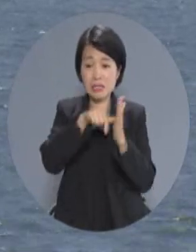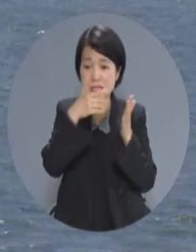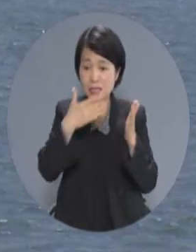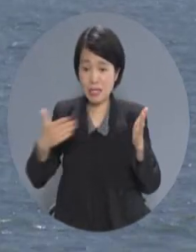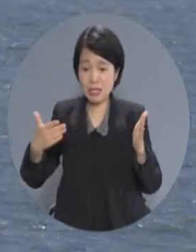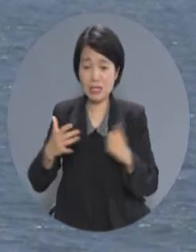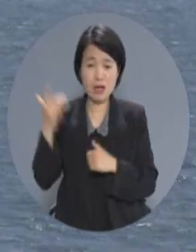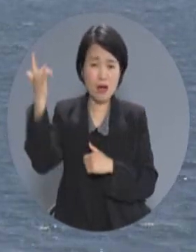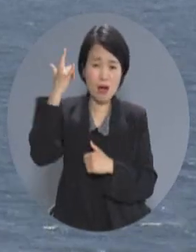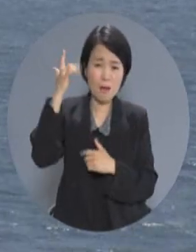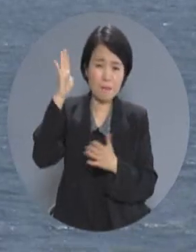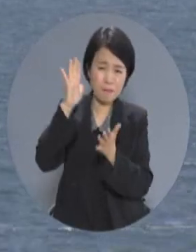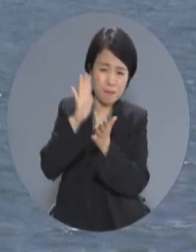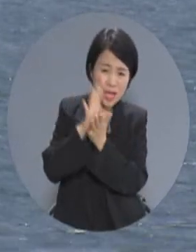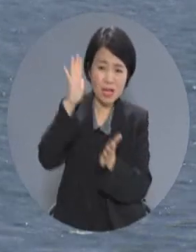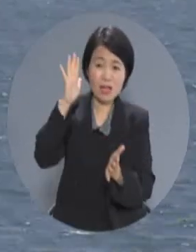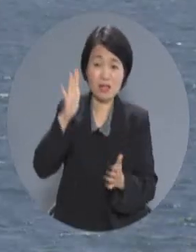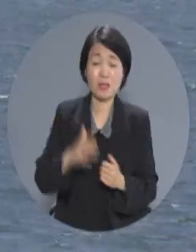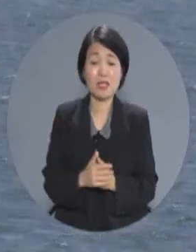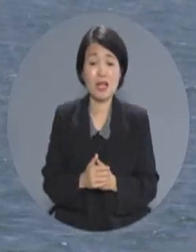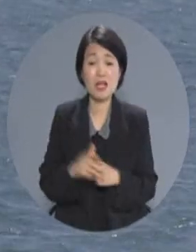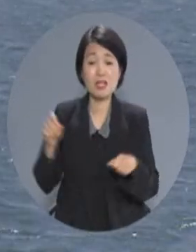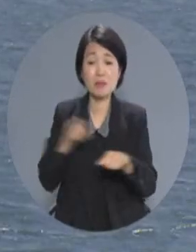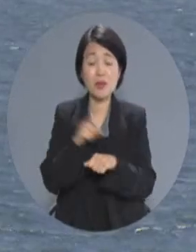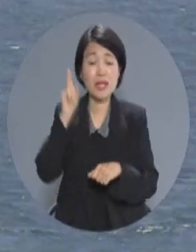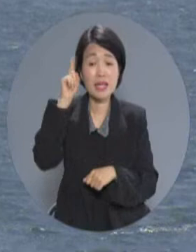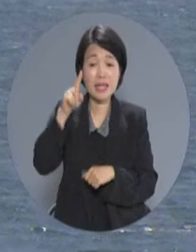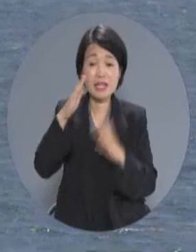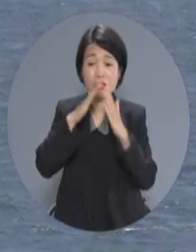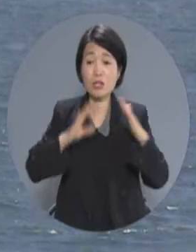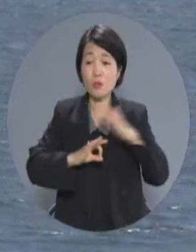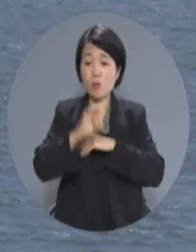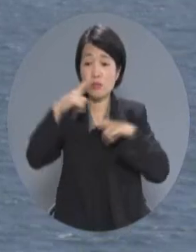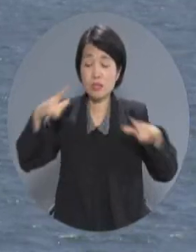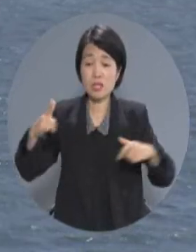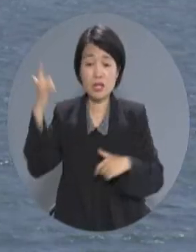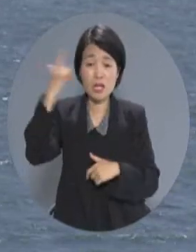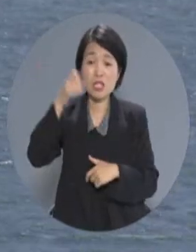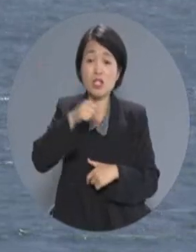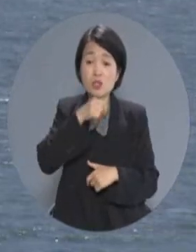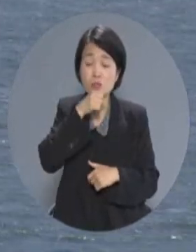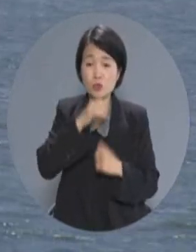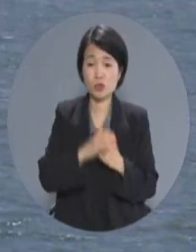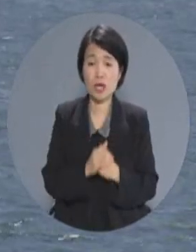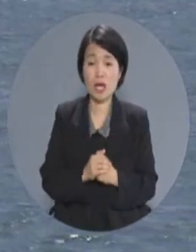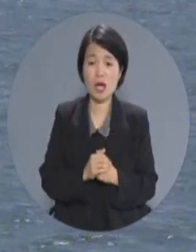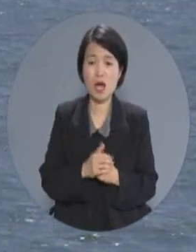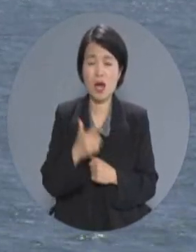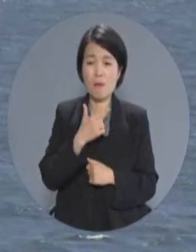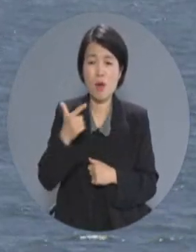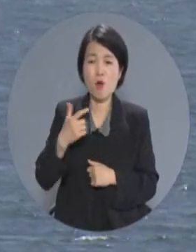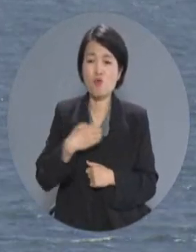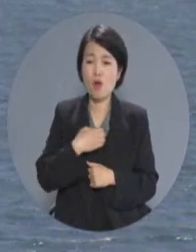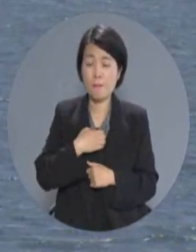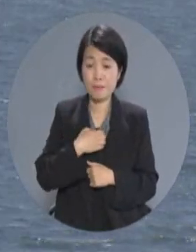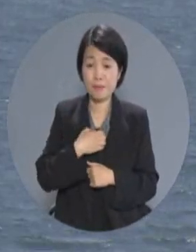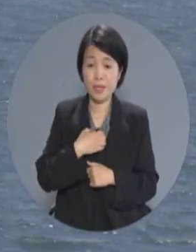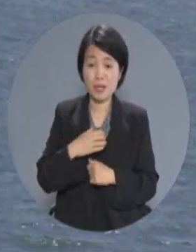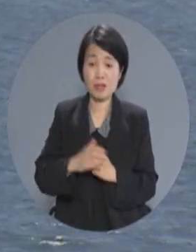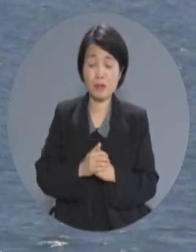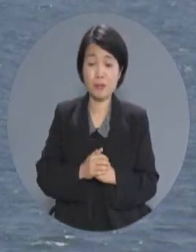자외선이 강해지고 있습니다 특히 내일 전남 동부지역의 자외선 지수가 매우 높은 단계까지 오르